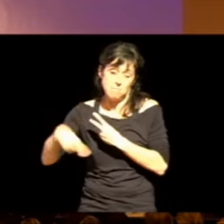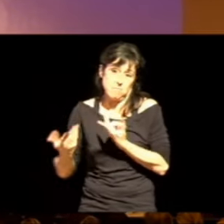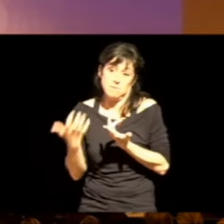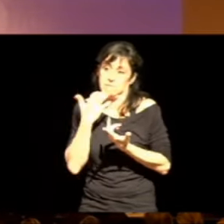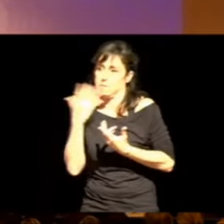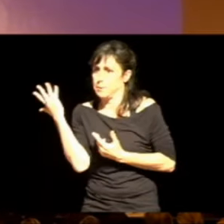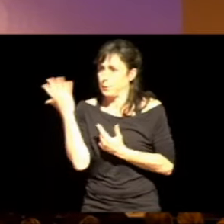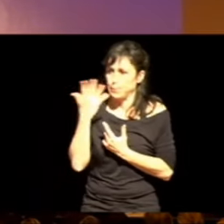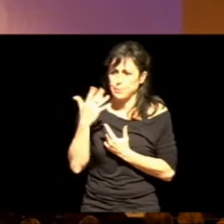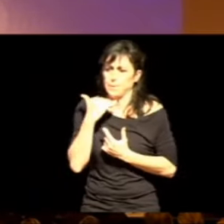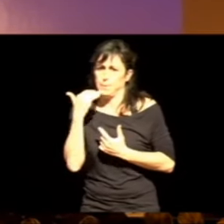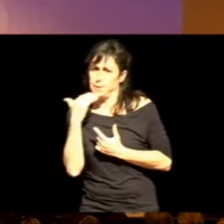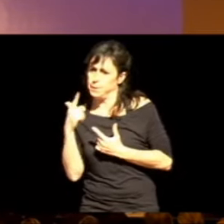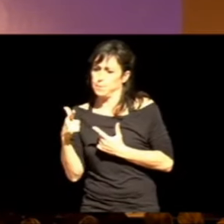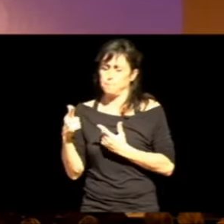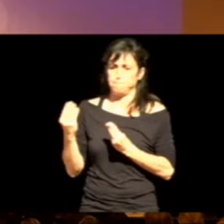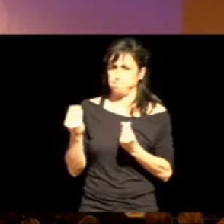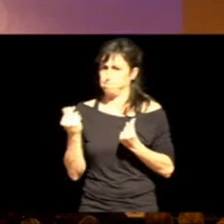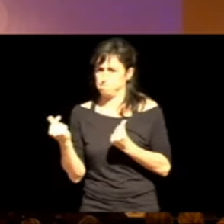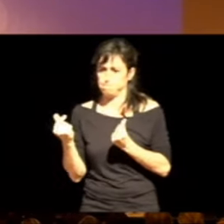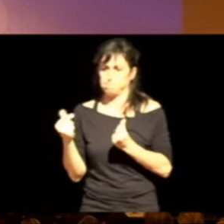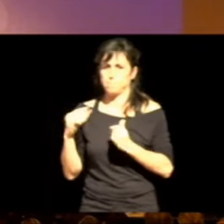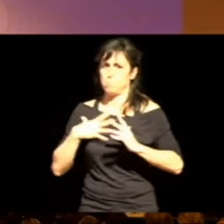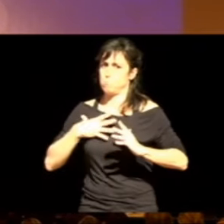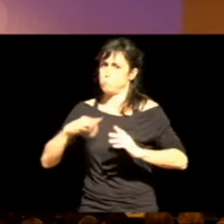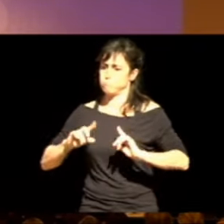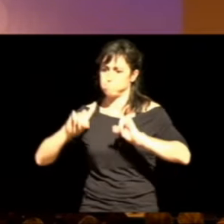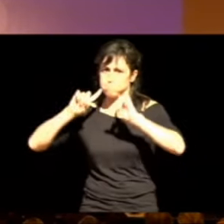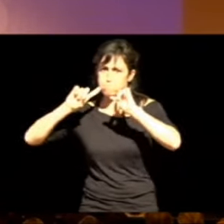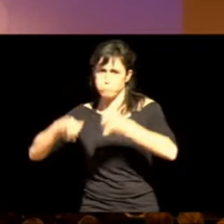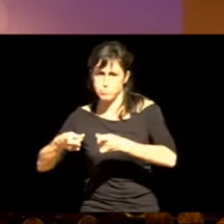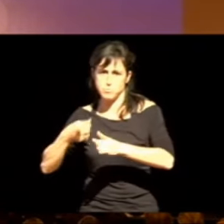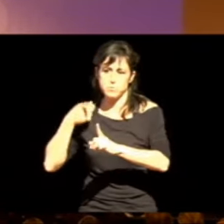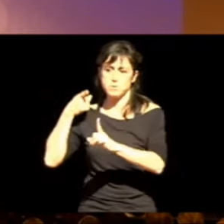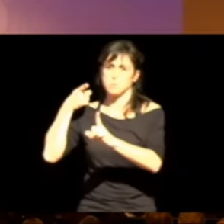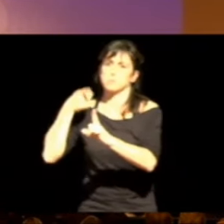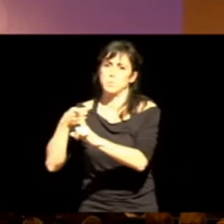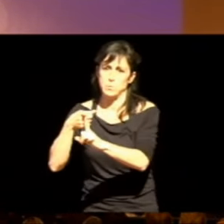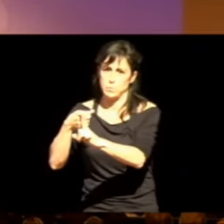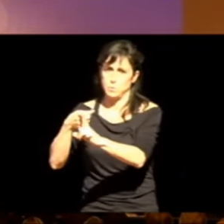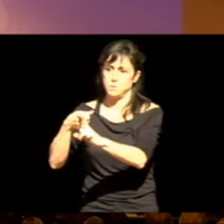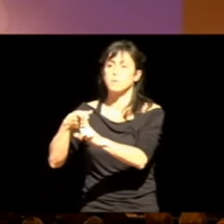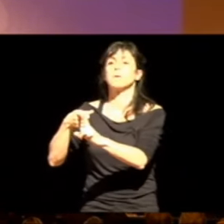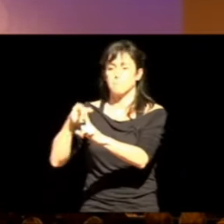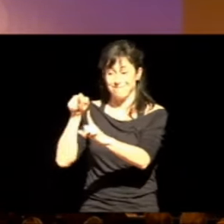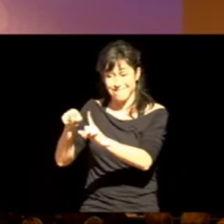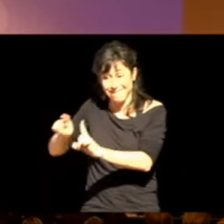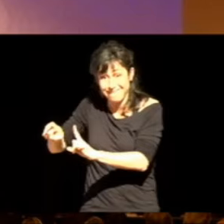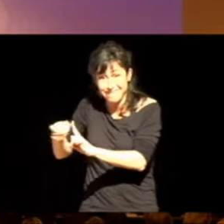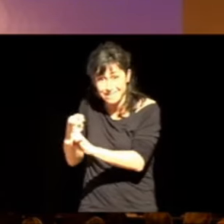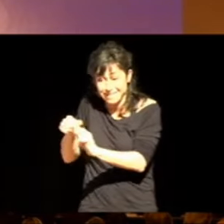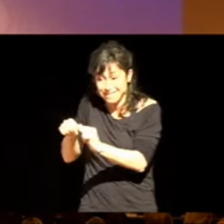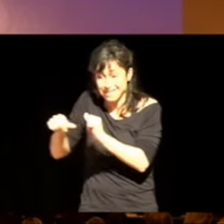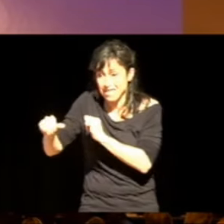zantzuak agertzen direnean, ba, detektatzen diren momentu horretatik, ebatzi arte izan